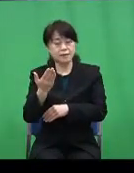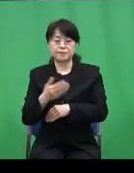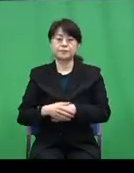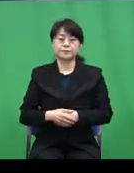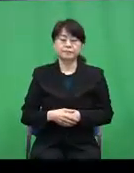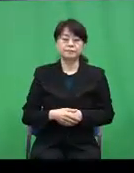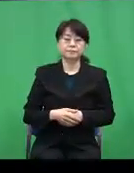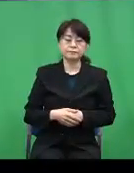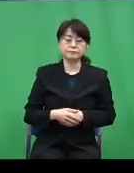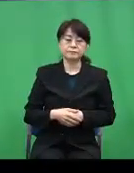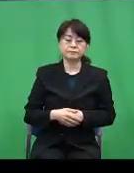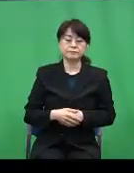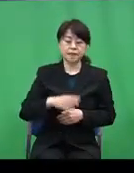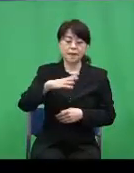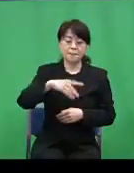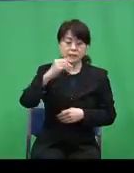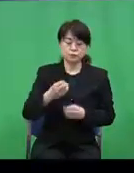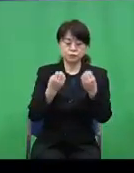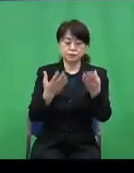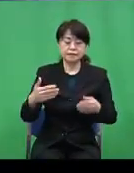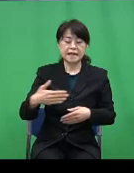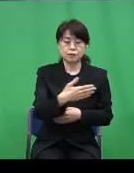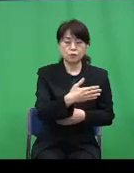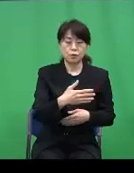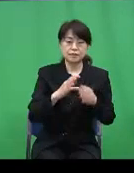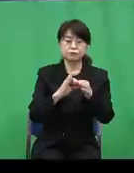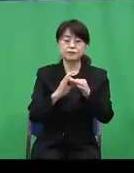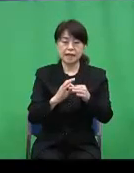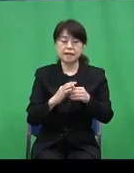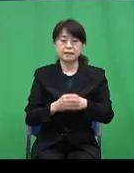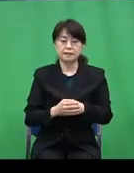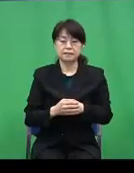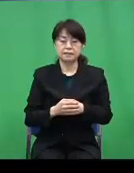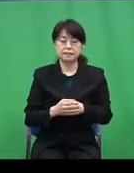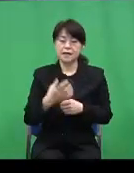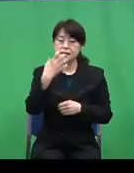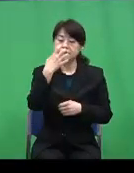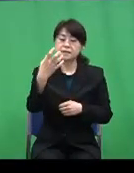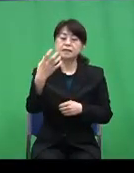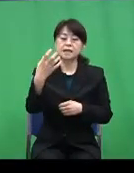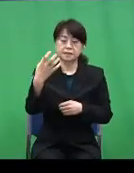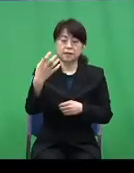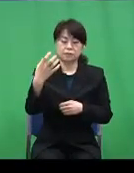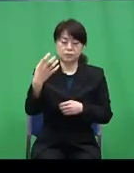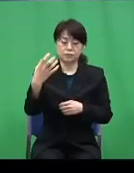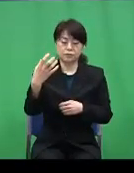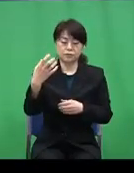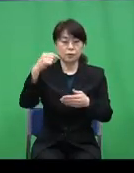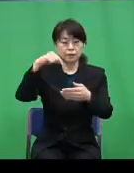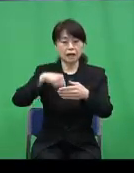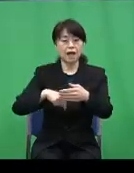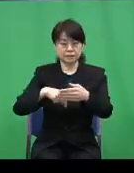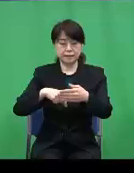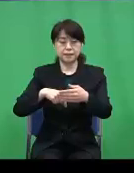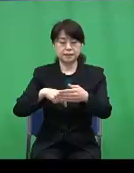まず専用の件ですかね、これは新幹線の車両の中にです